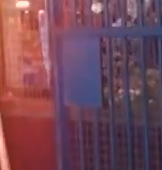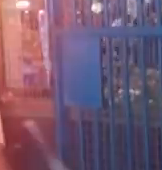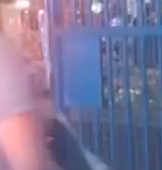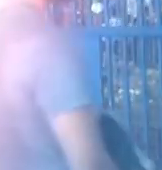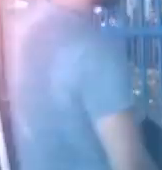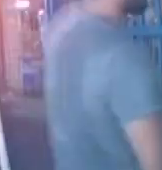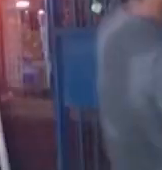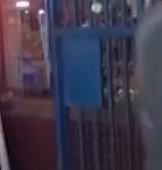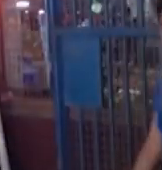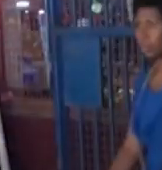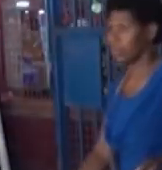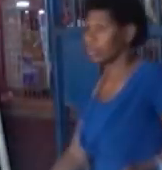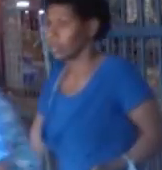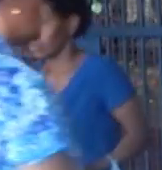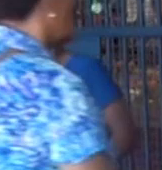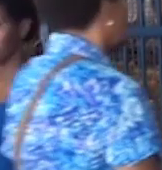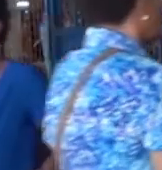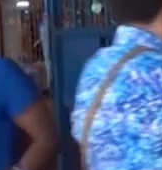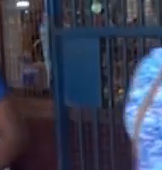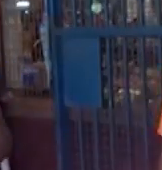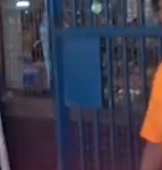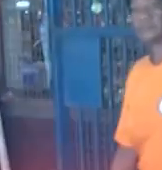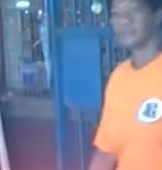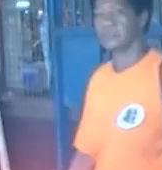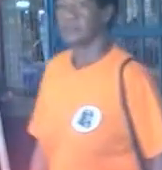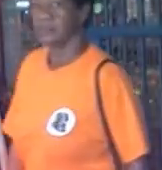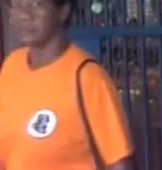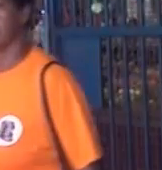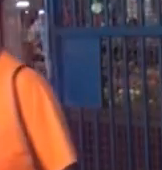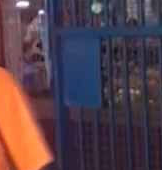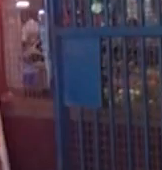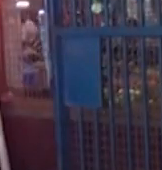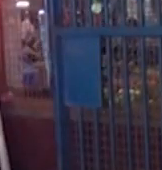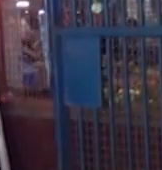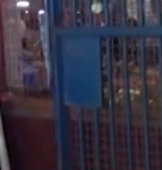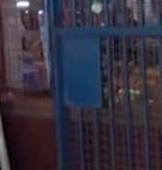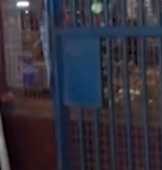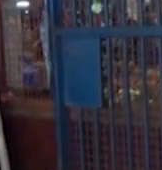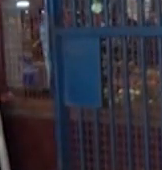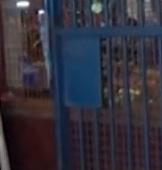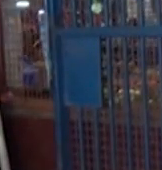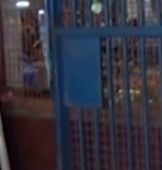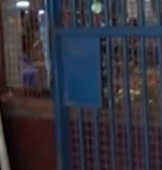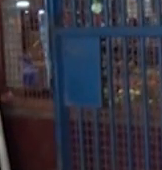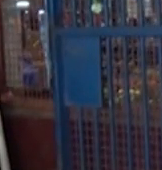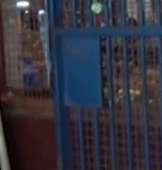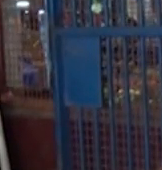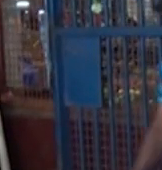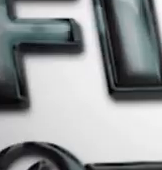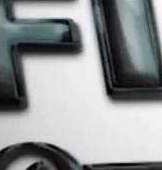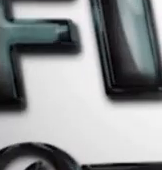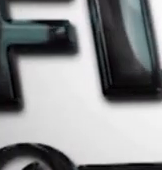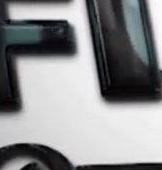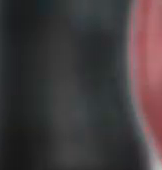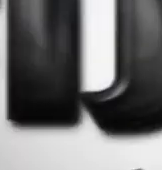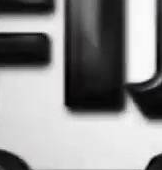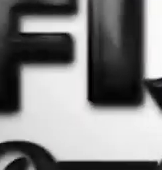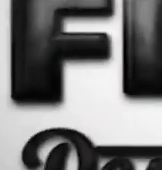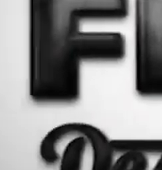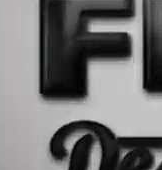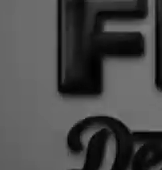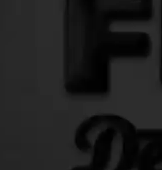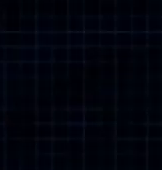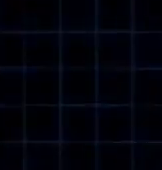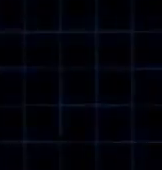कुमार साहब ने नाइक है गोंगो लुगु लटोका रेडियो फीजी 2 में पुराना गाना लगे हमें बहुत अच्छा लगे रेडियो फीजी